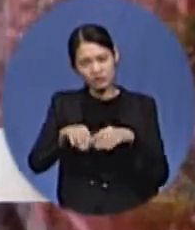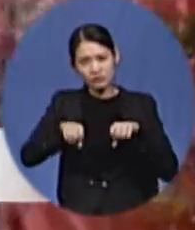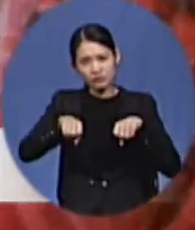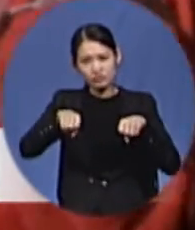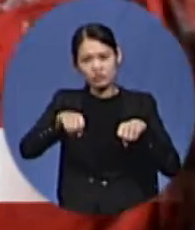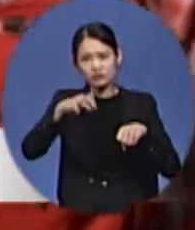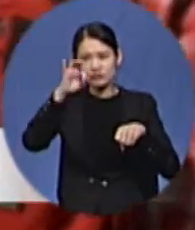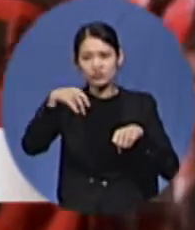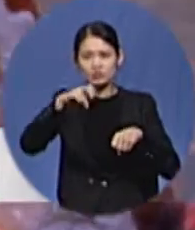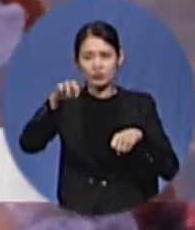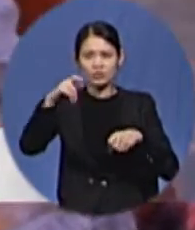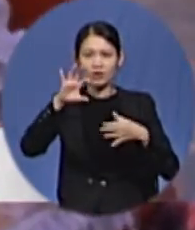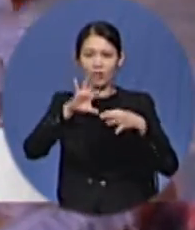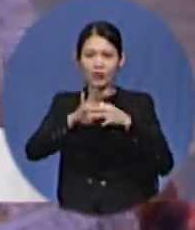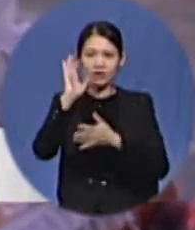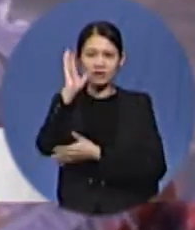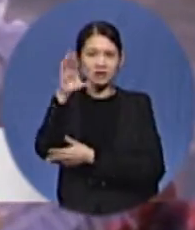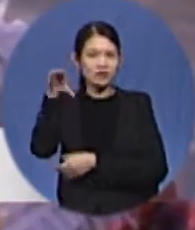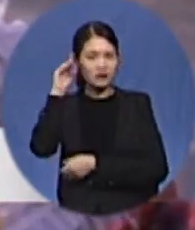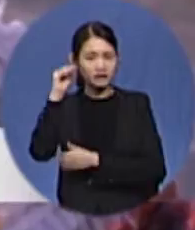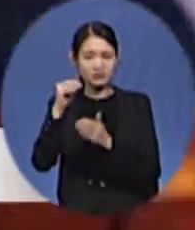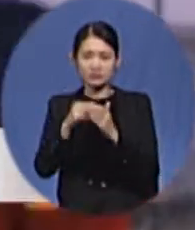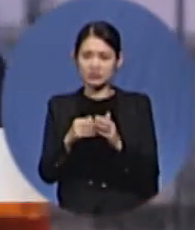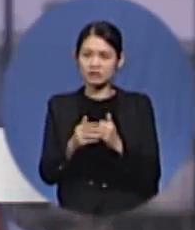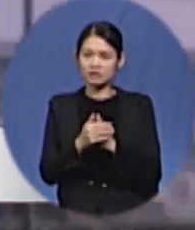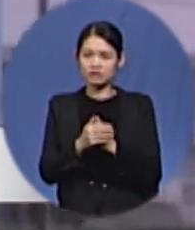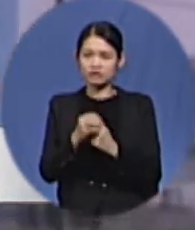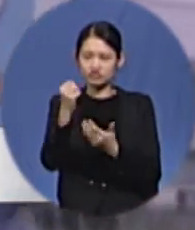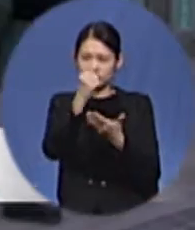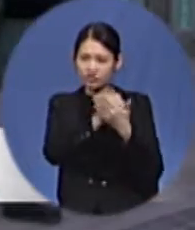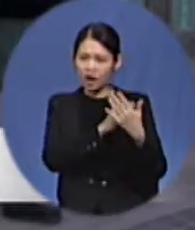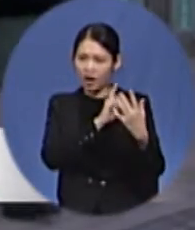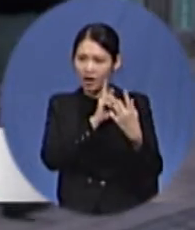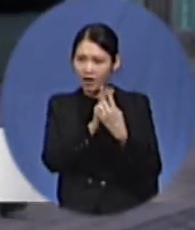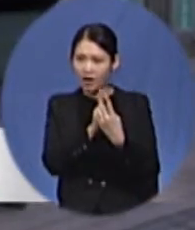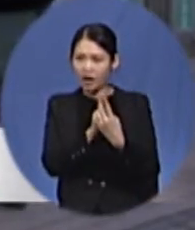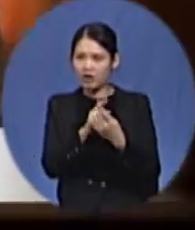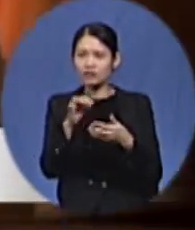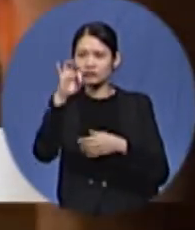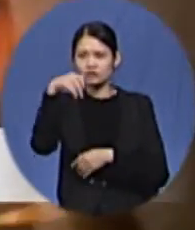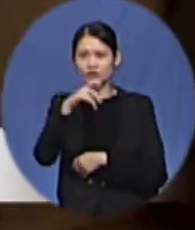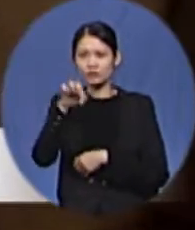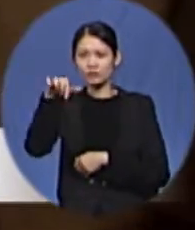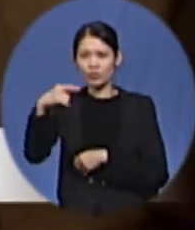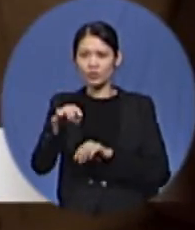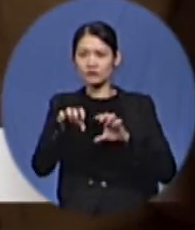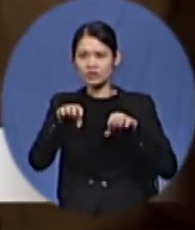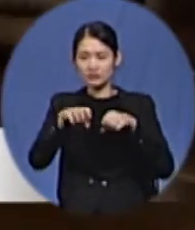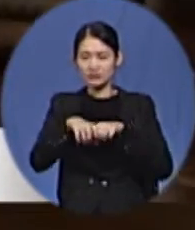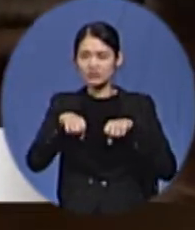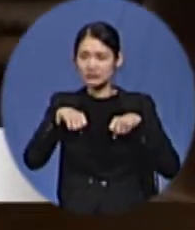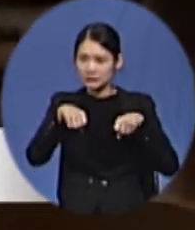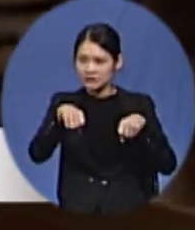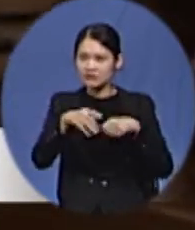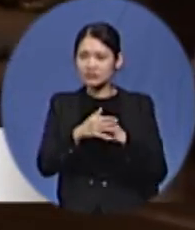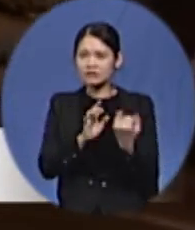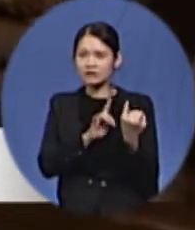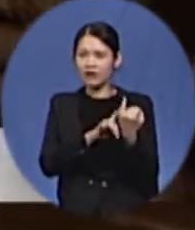듣게 된다. 어느 날 그 유모차와 우연히 마주치게 되고 조제라는 이름의 한